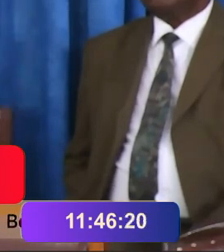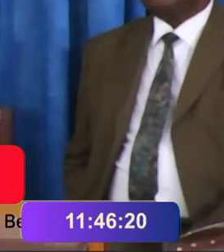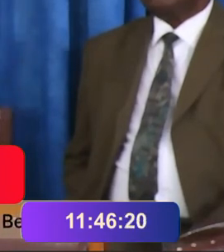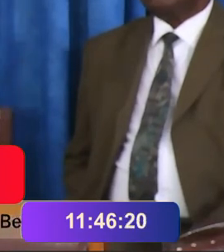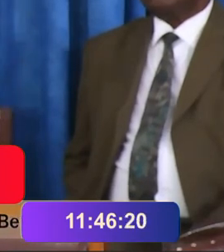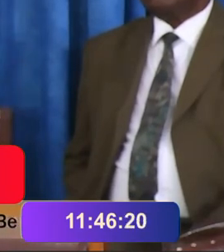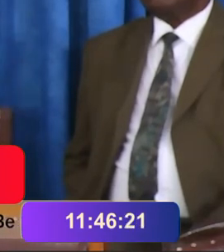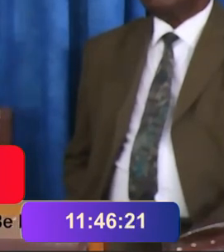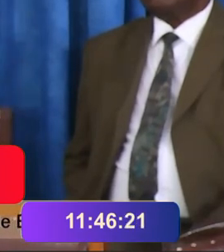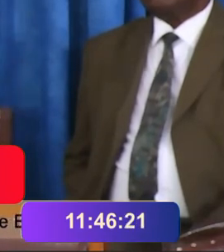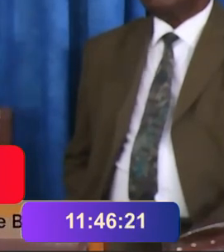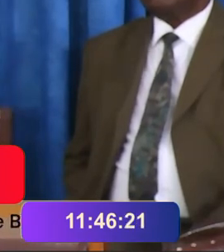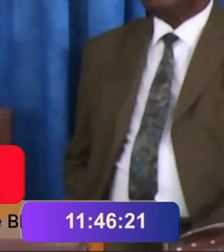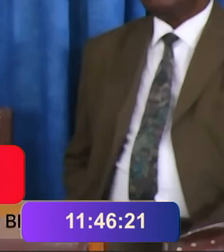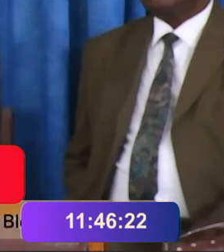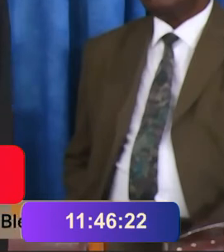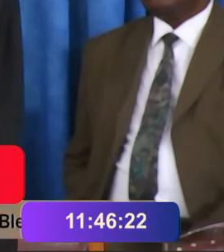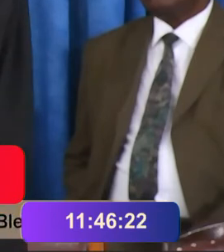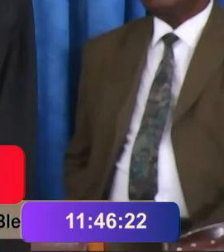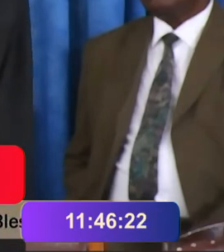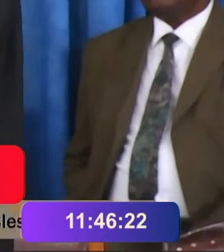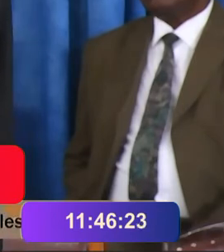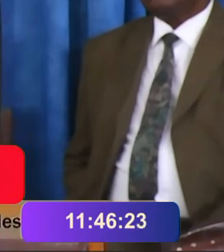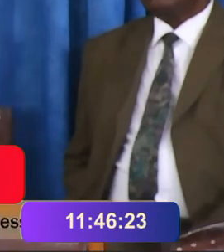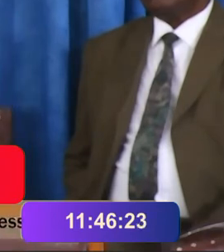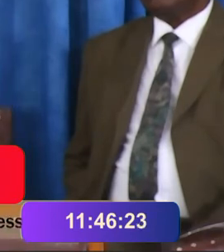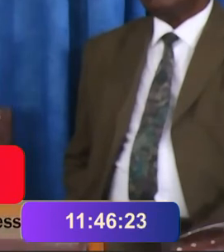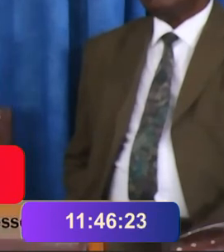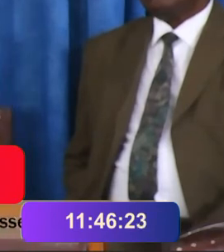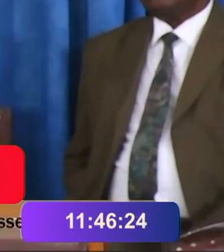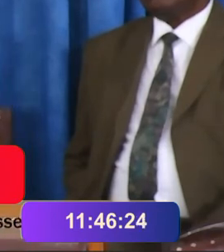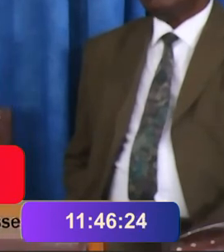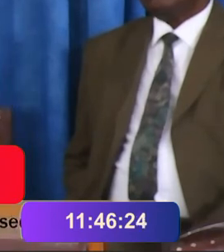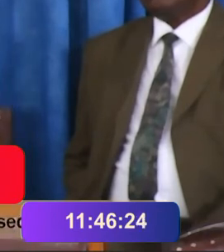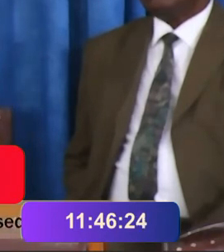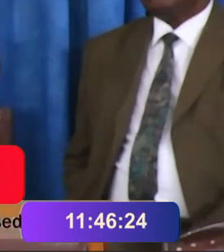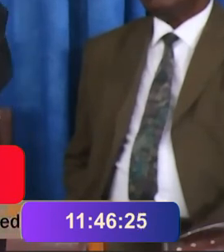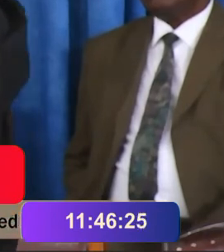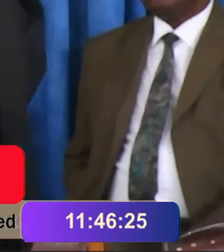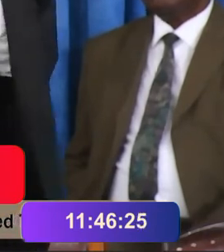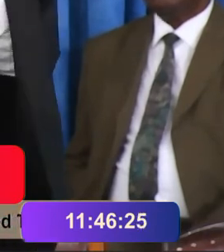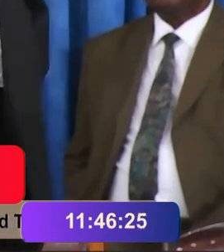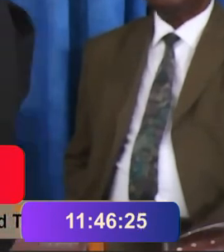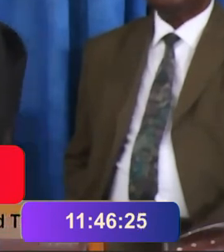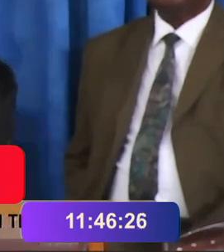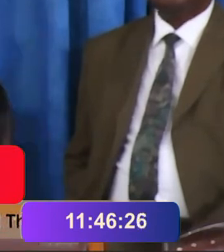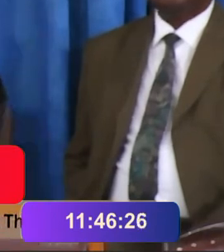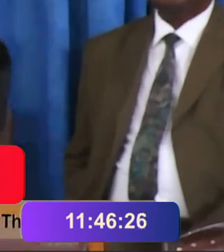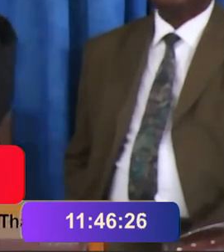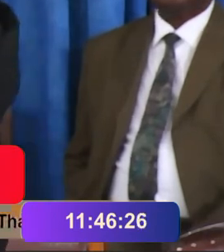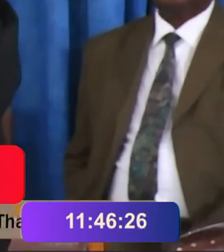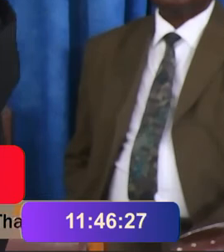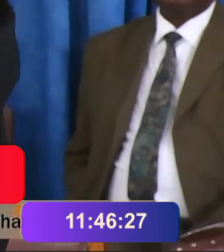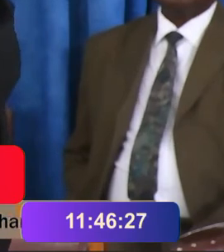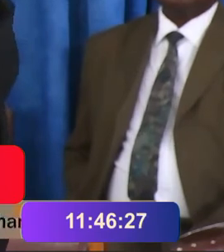Na niseme kuwa miujiza haikufanyika tu wakati miili ilipona